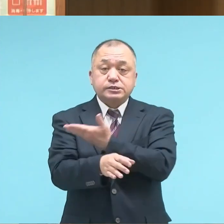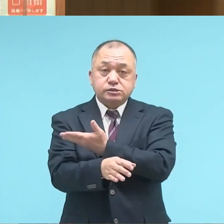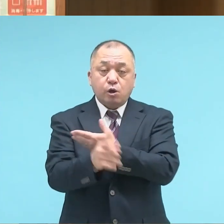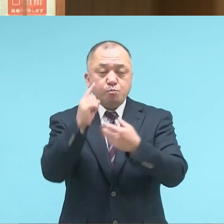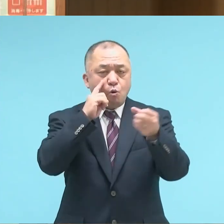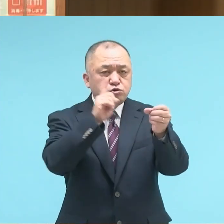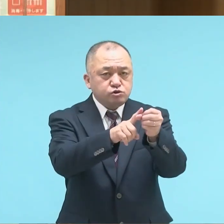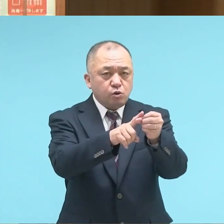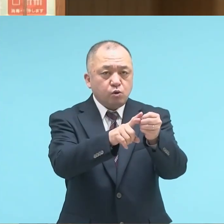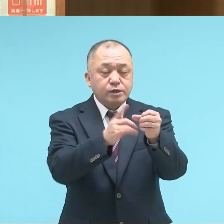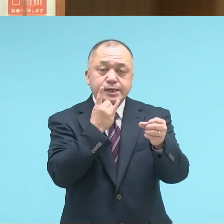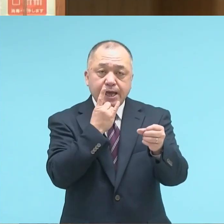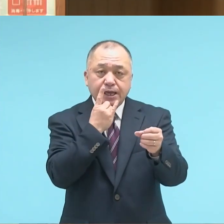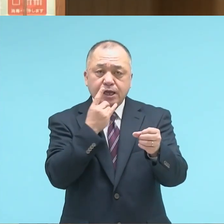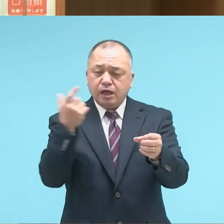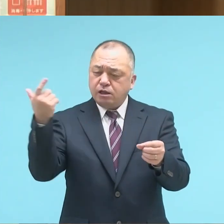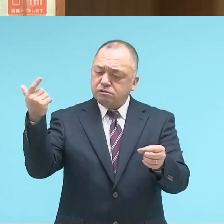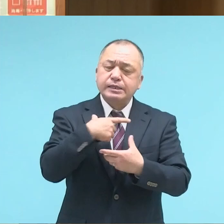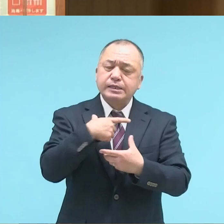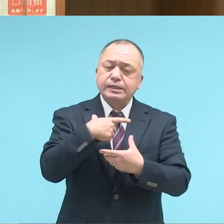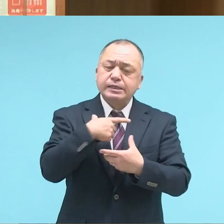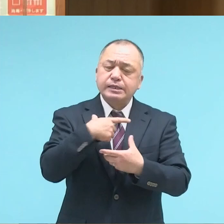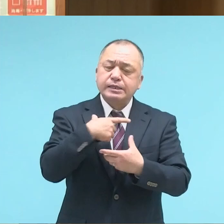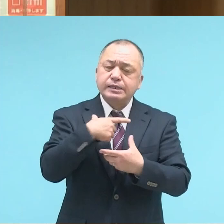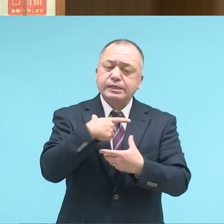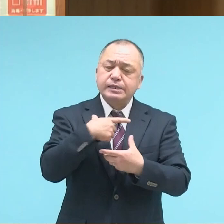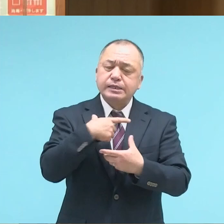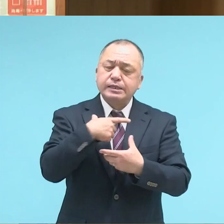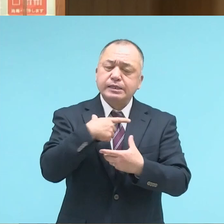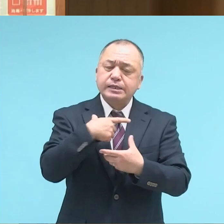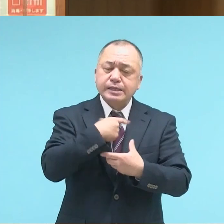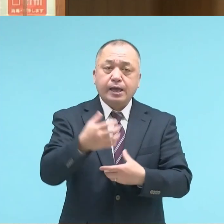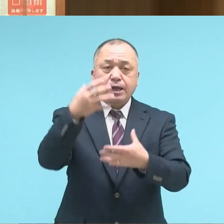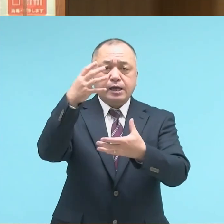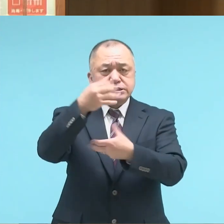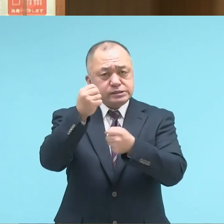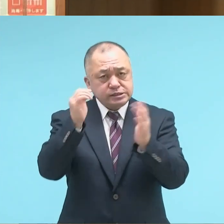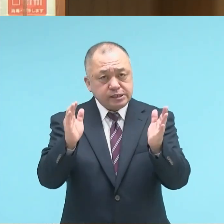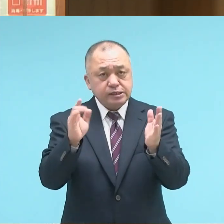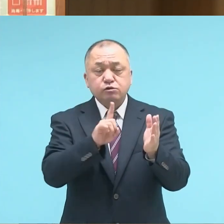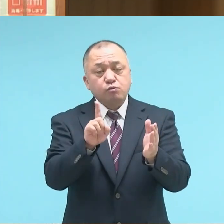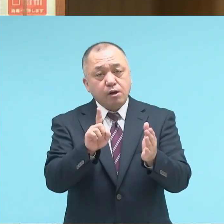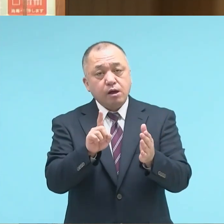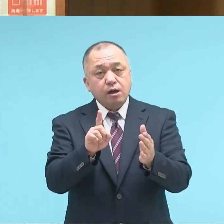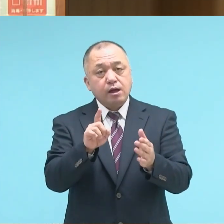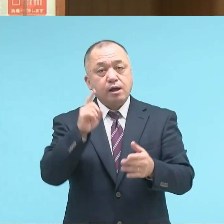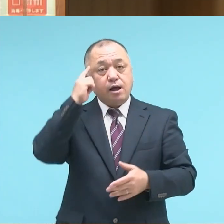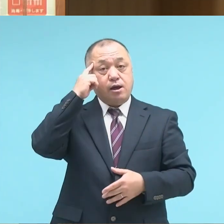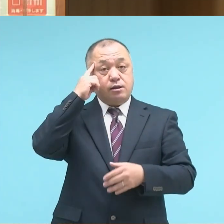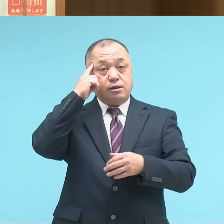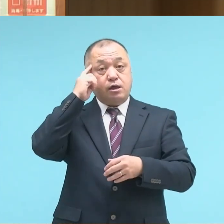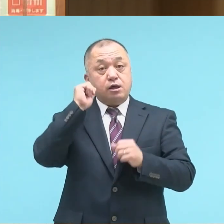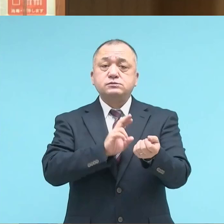待収束させたい時期、押し付けを持ちたい時期というのは何だかお考えなんでしょうか。